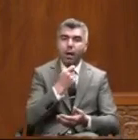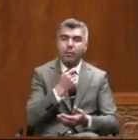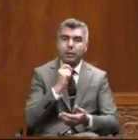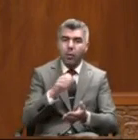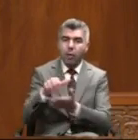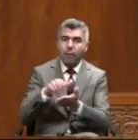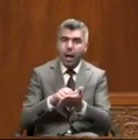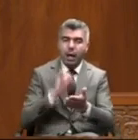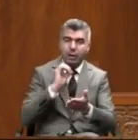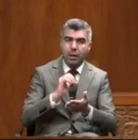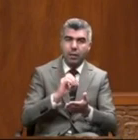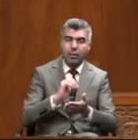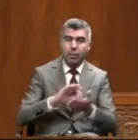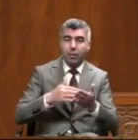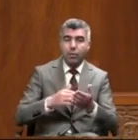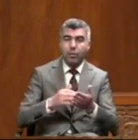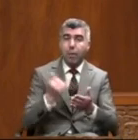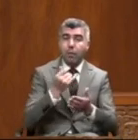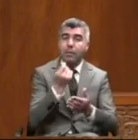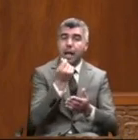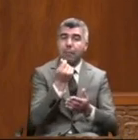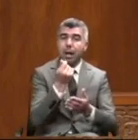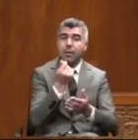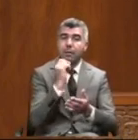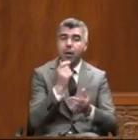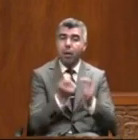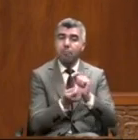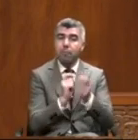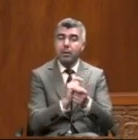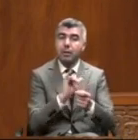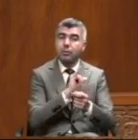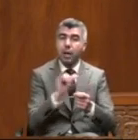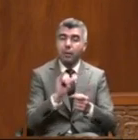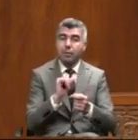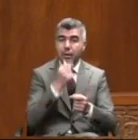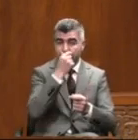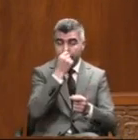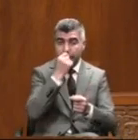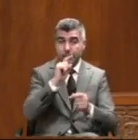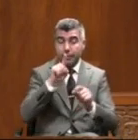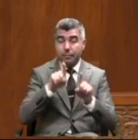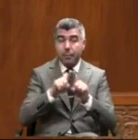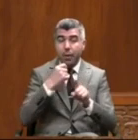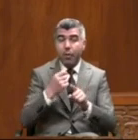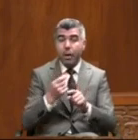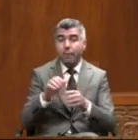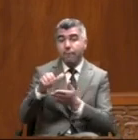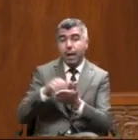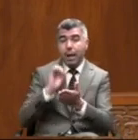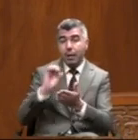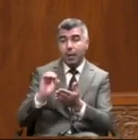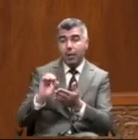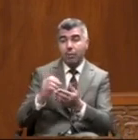تدخل للحفاظ على هذه اتماني هذه المدخلات اولا في متناول الفلاحين حتى يح افظ على